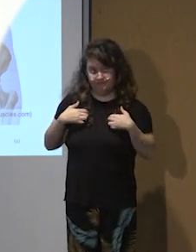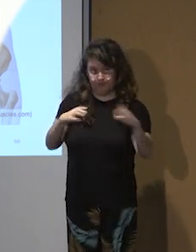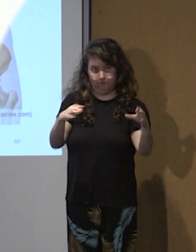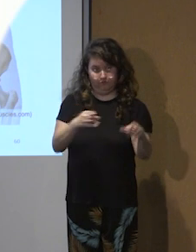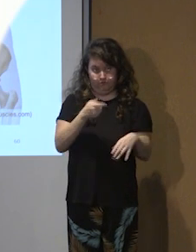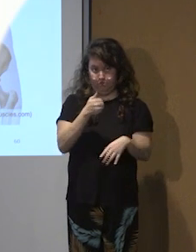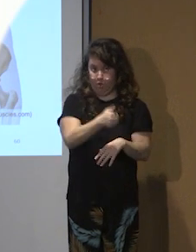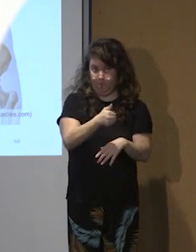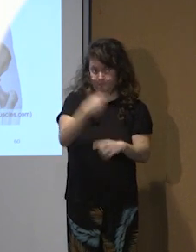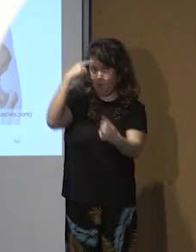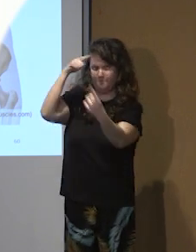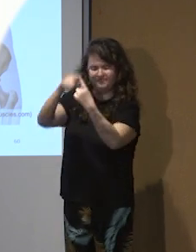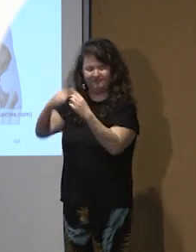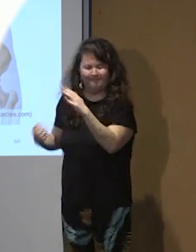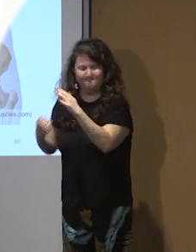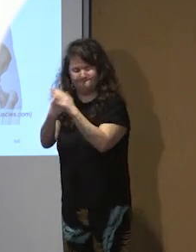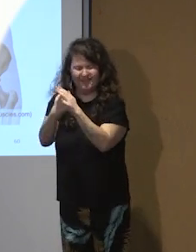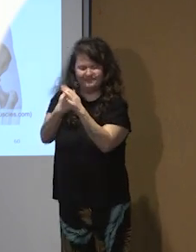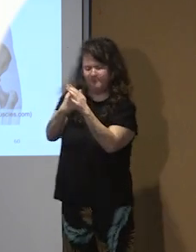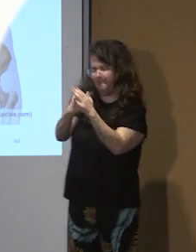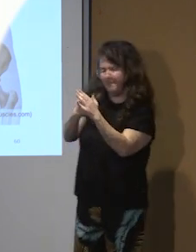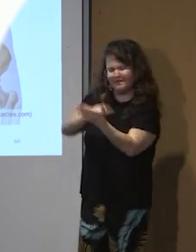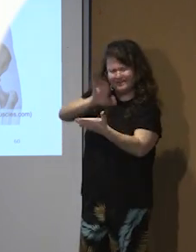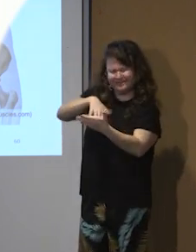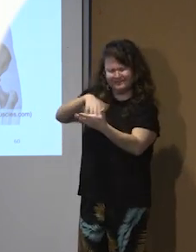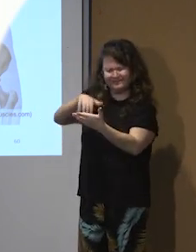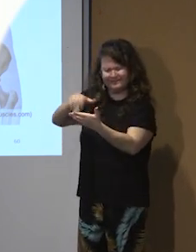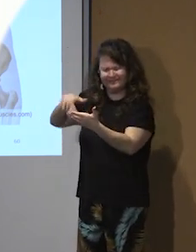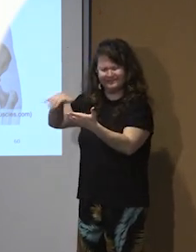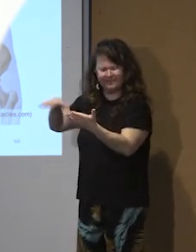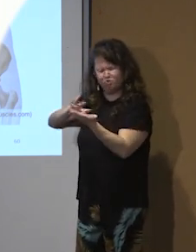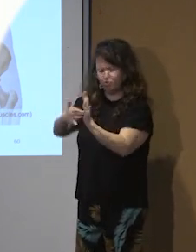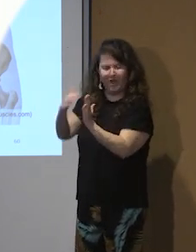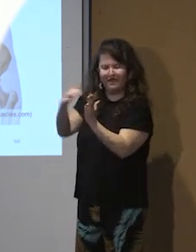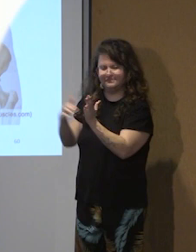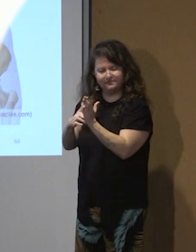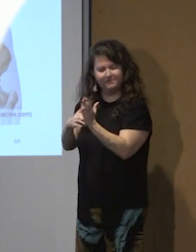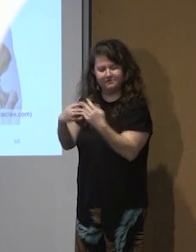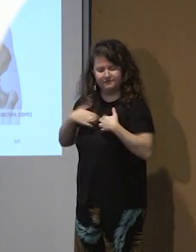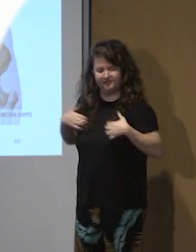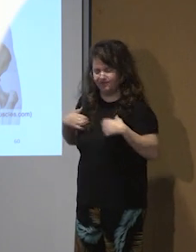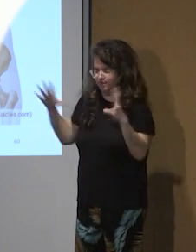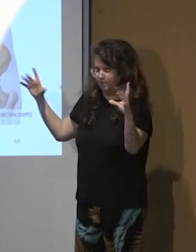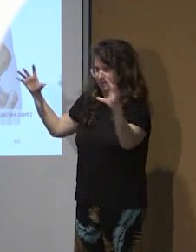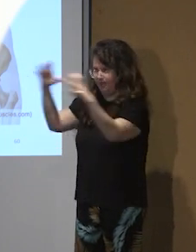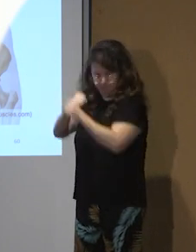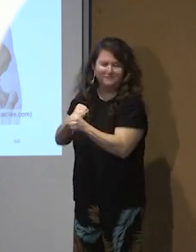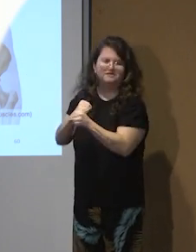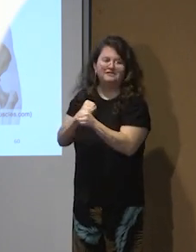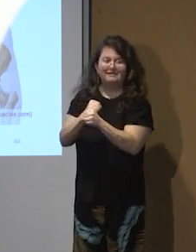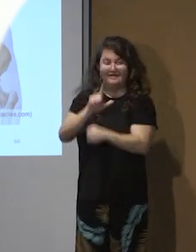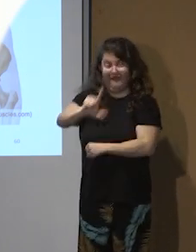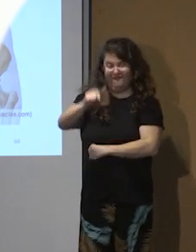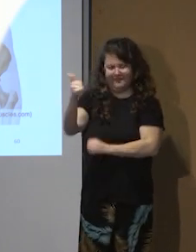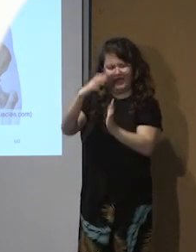possible. Et après, ils vont en gros faire une sorte de résumé de ce que disent tous ces articles scientifiques. Et donc là, ils ont analysé 21 articles. Et sur ces